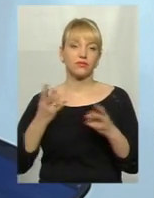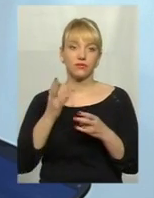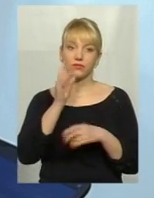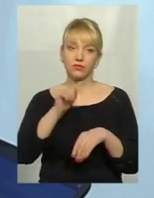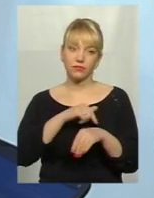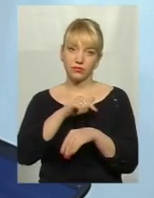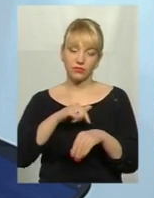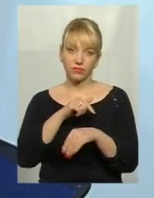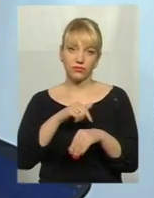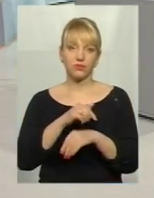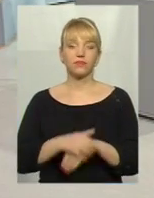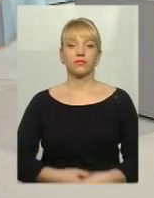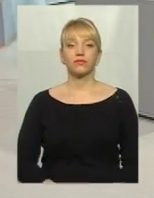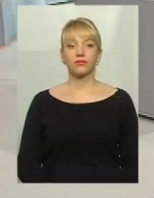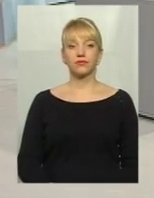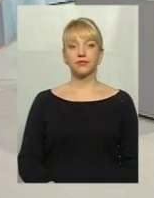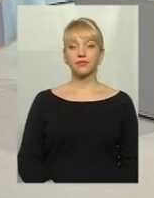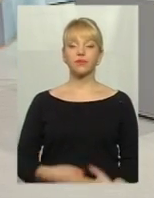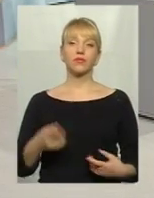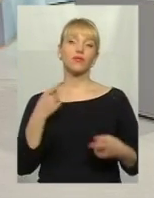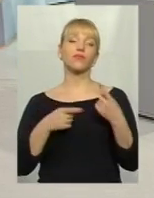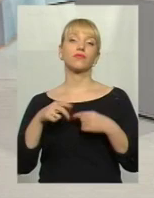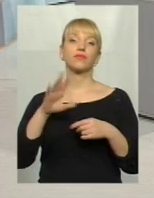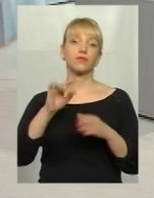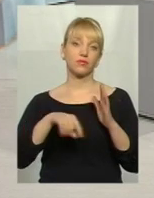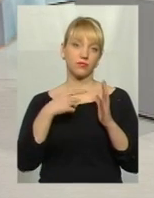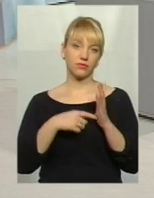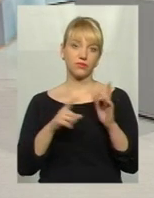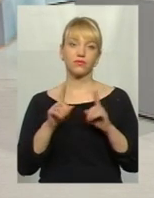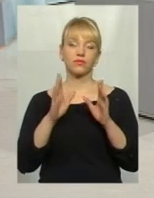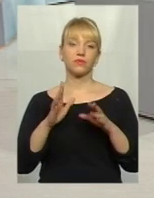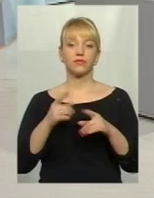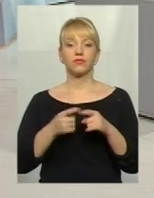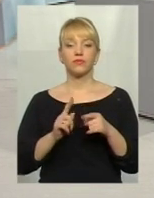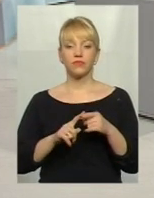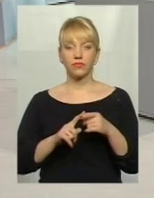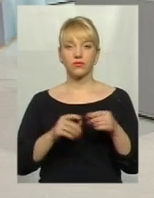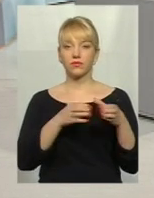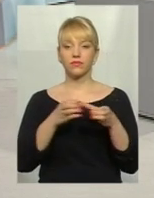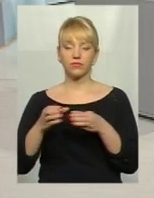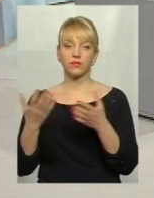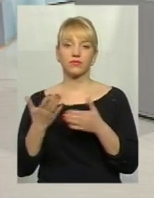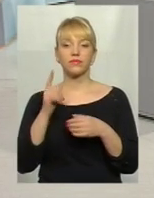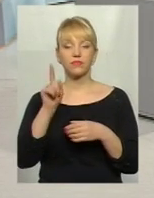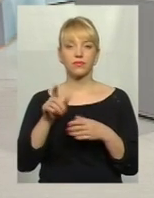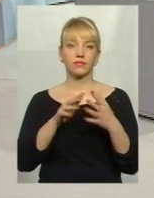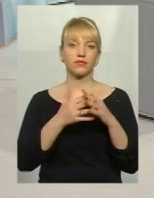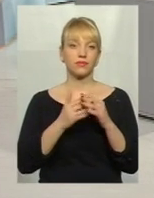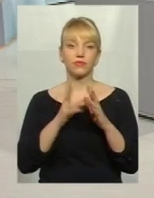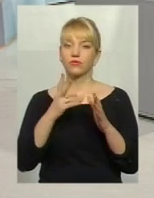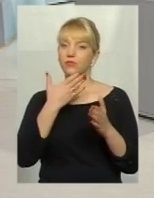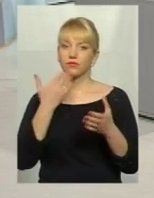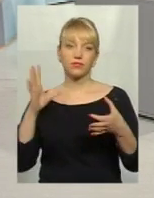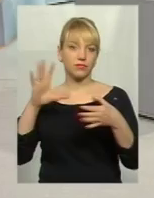часом виробити. Все-таки. Пане Сергію, повертаючись до запитання, що буде з тими громадами, які з тими селами, які не